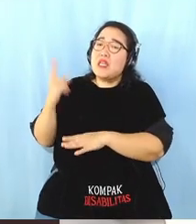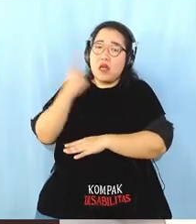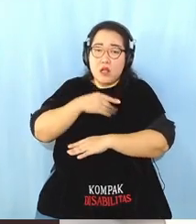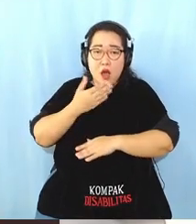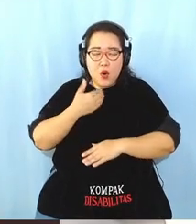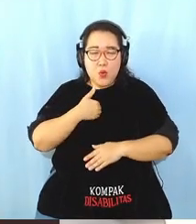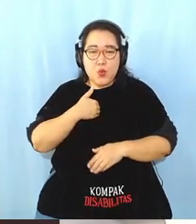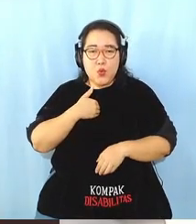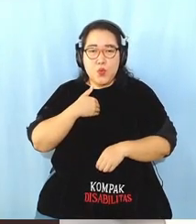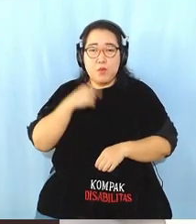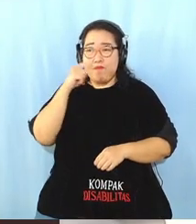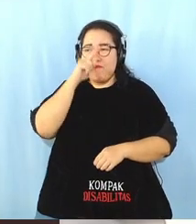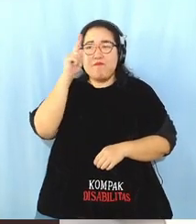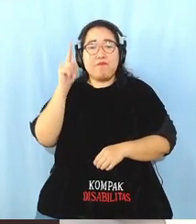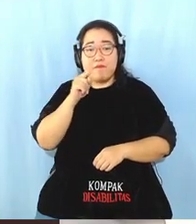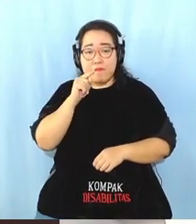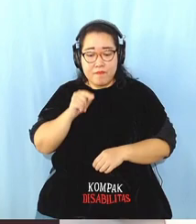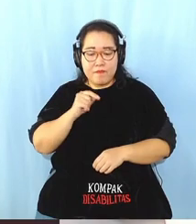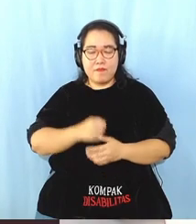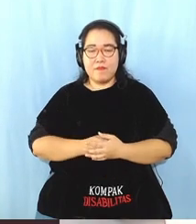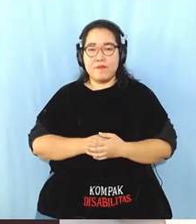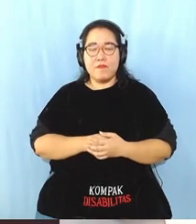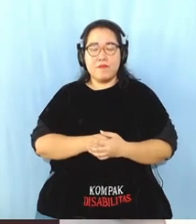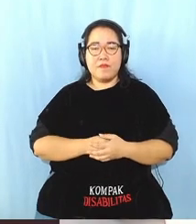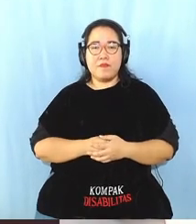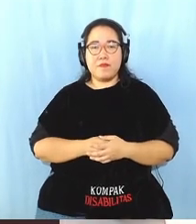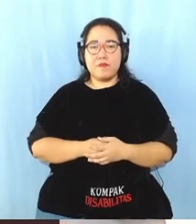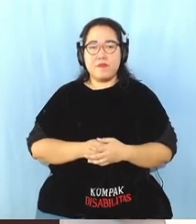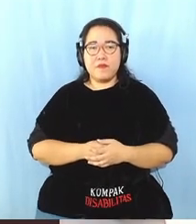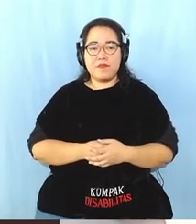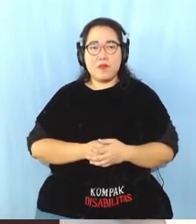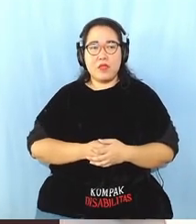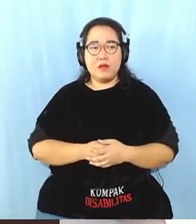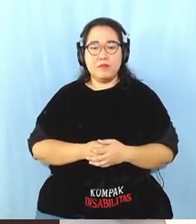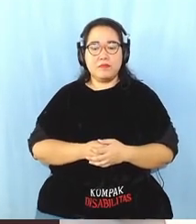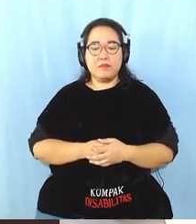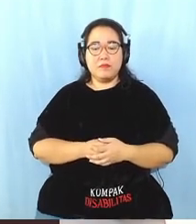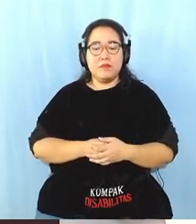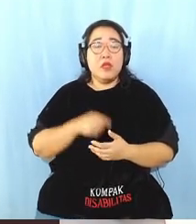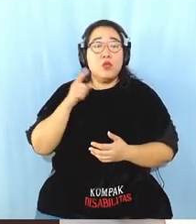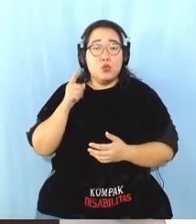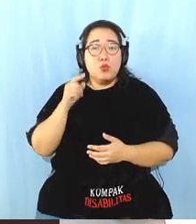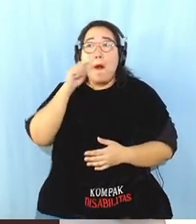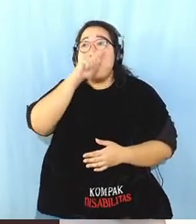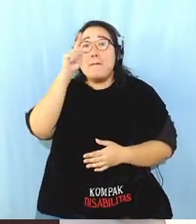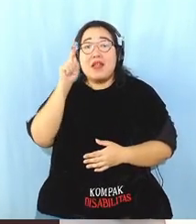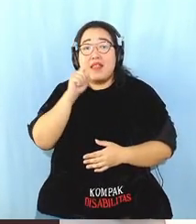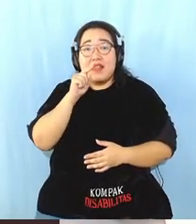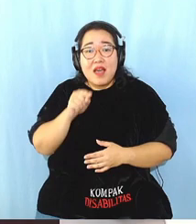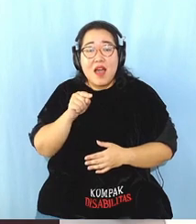semacam kekosongan dan ketidaktahuan kita.